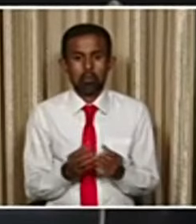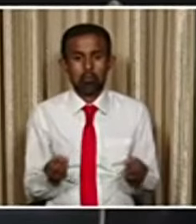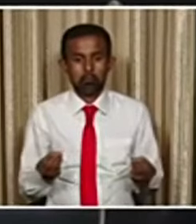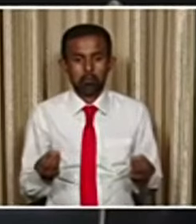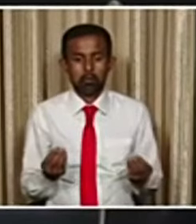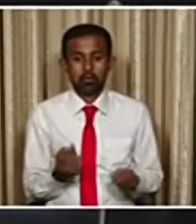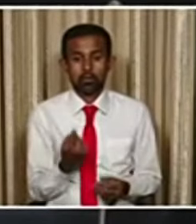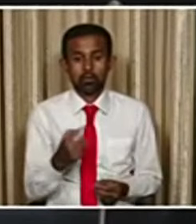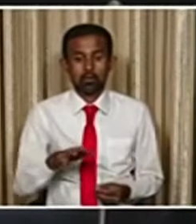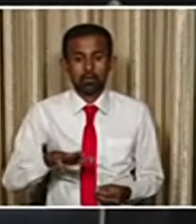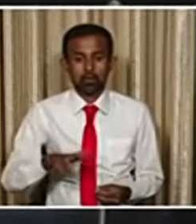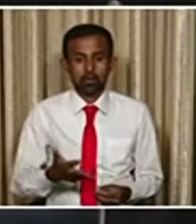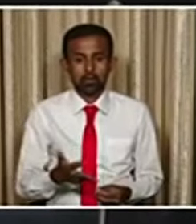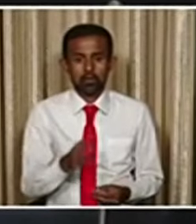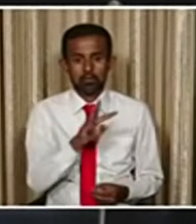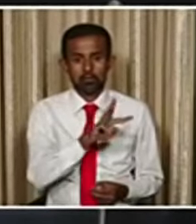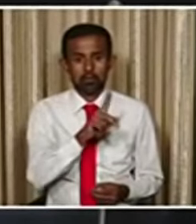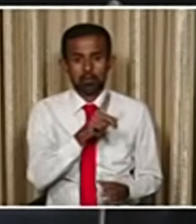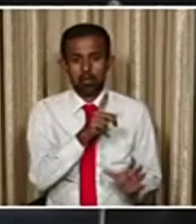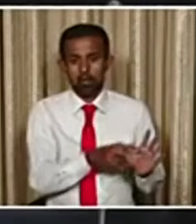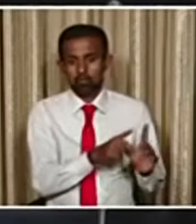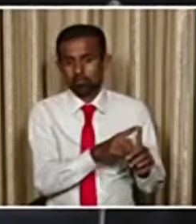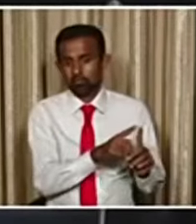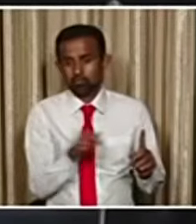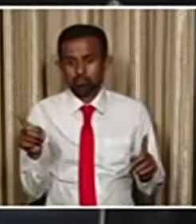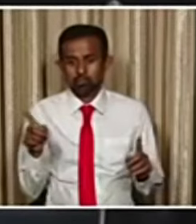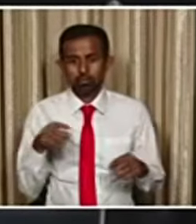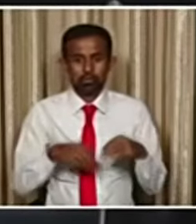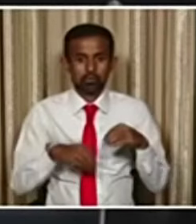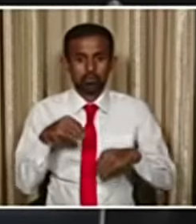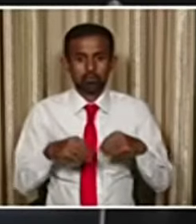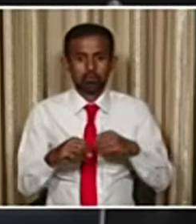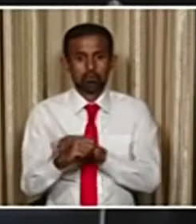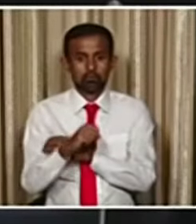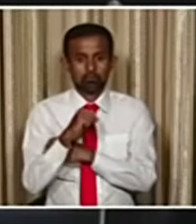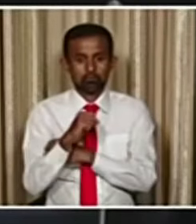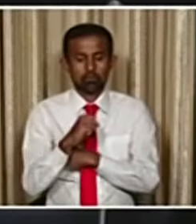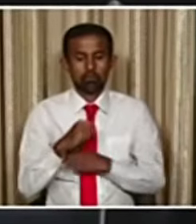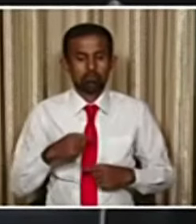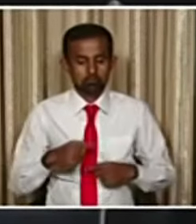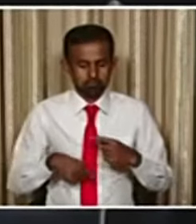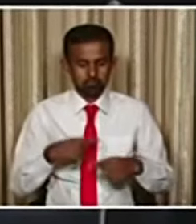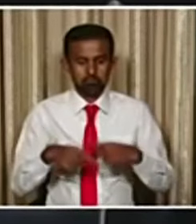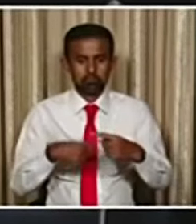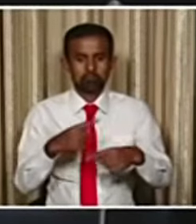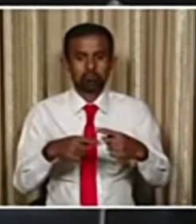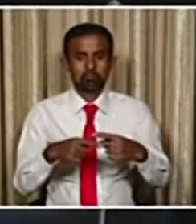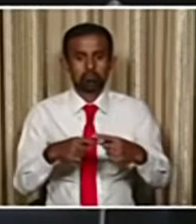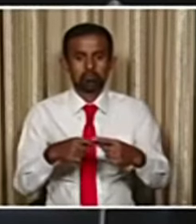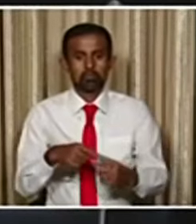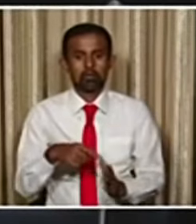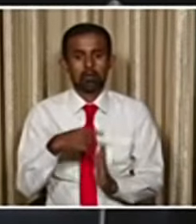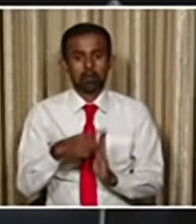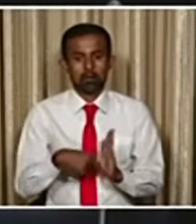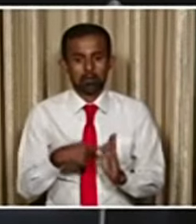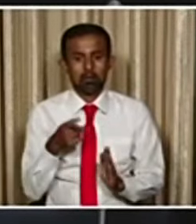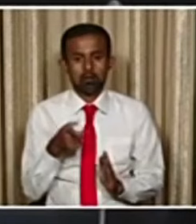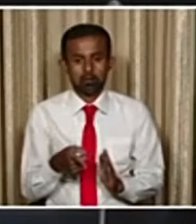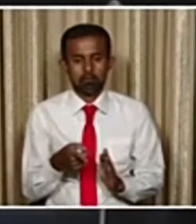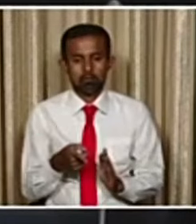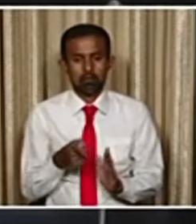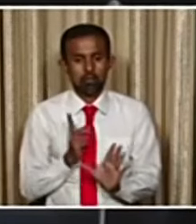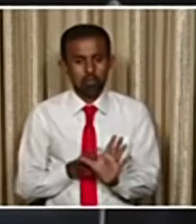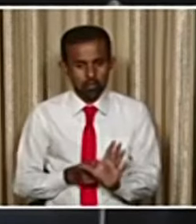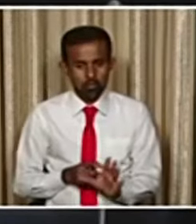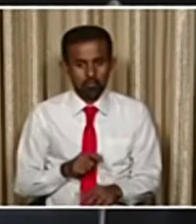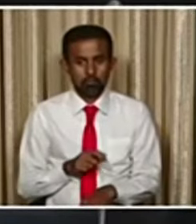ತಿಬುನಾ ತೆದ್ದಾಶ್ರಮಸೆ ತಿಸ್ ಎಕೆ ಇಂದಲ ಸರ್ವಜನ ಚಂದ ಬಲಯ ಎಕ್ಕ ದಿಕಟ ಪಾವಿಚ್ಚಿಕರಪು ರಟ